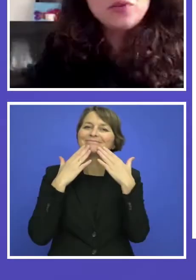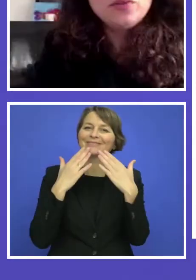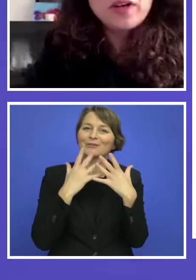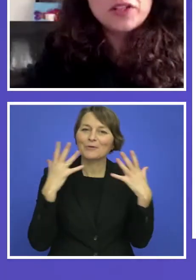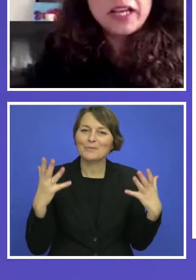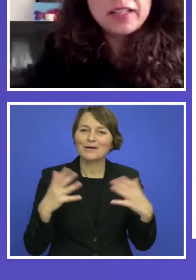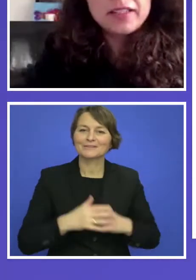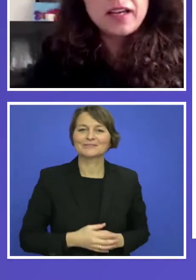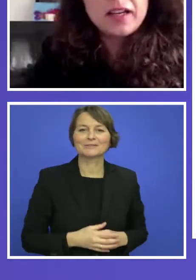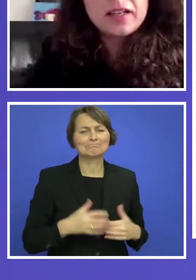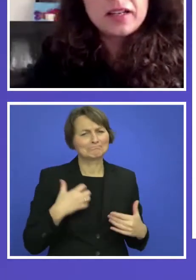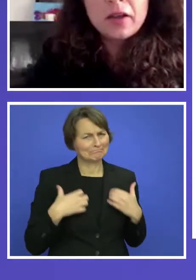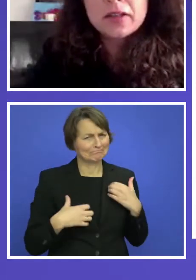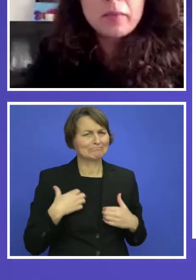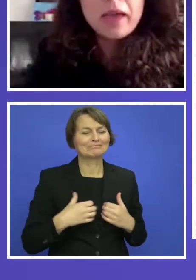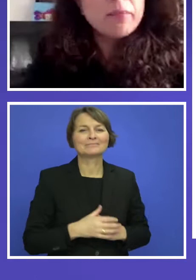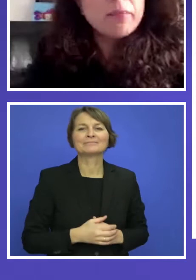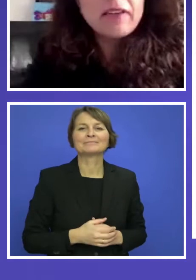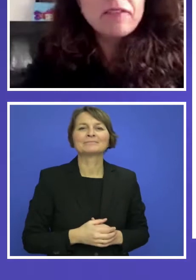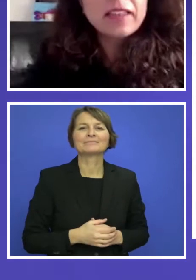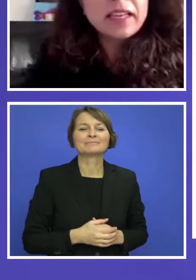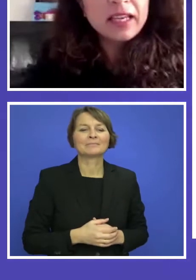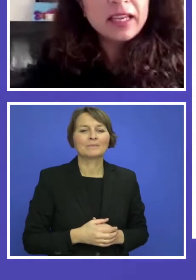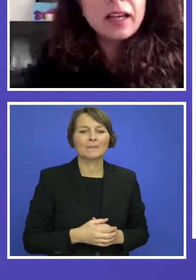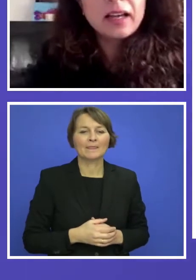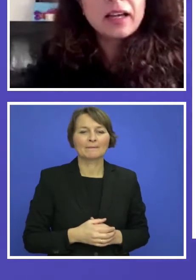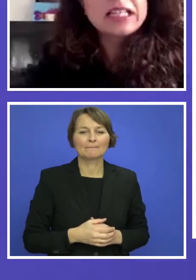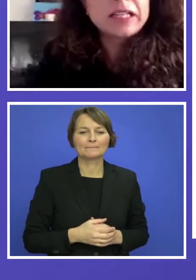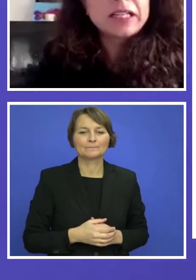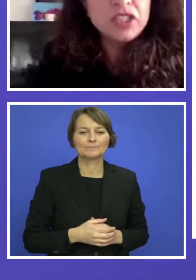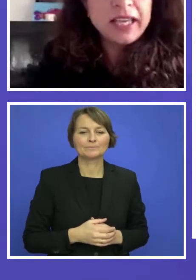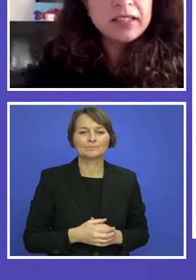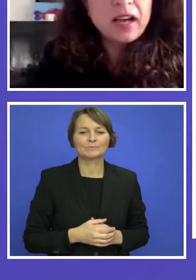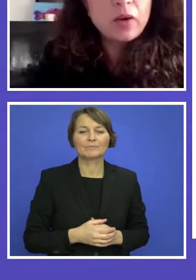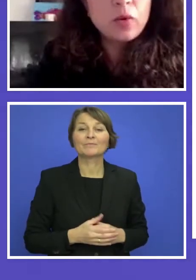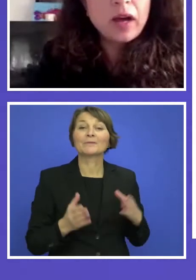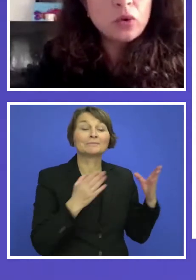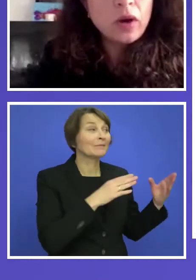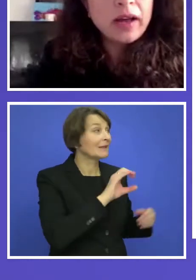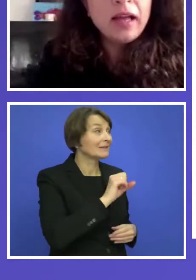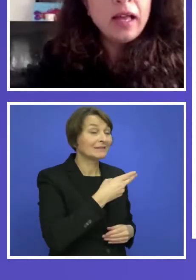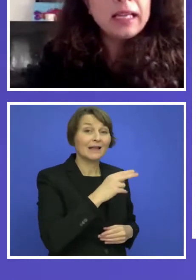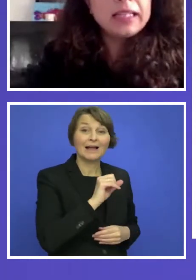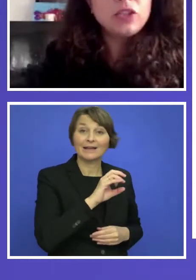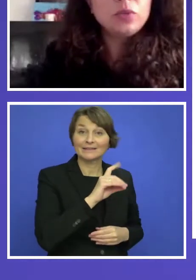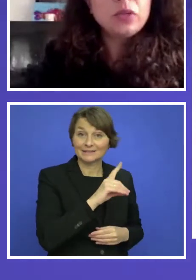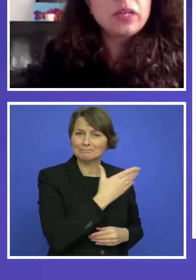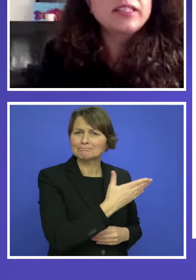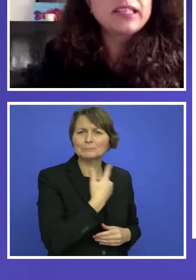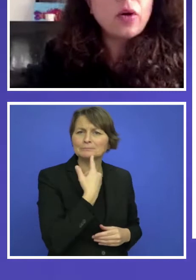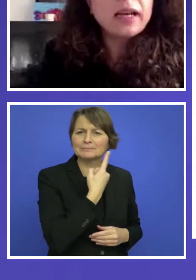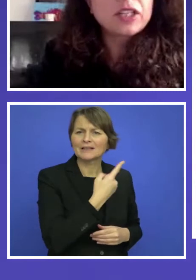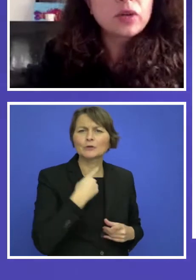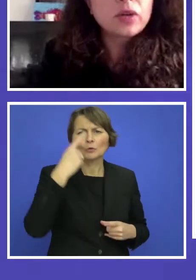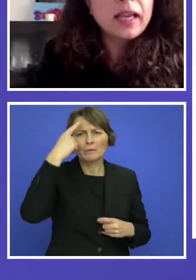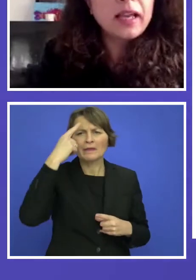to you, Shahid. ما هي في نظرك الاستراتيجيات? In your opinion, what are the strategies or